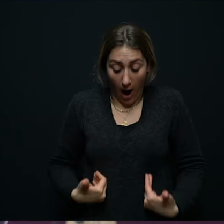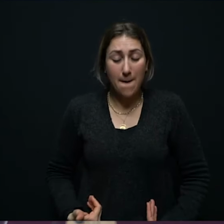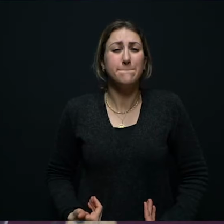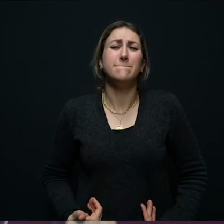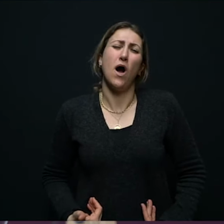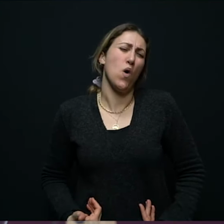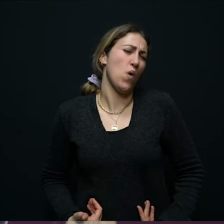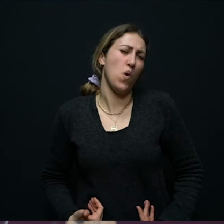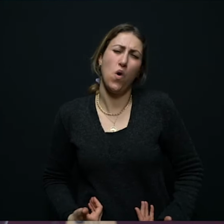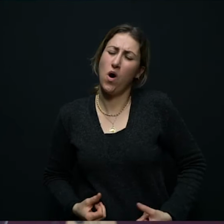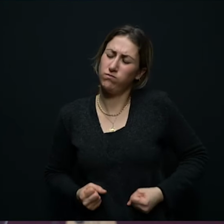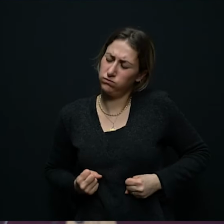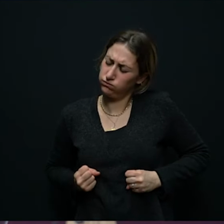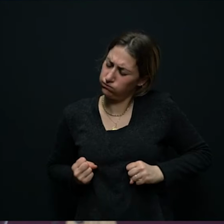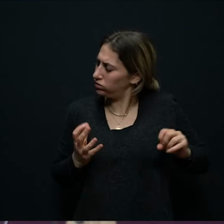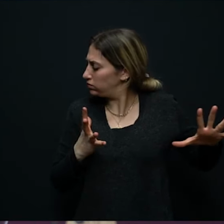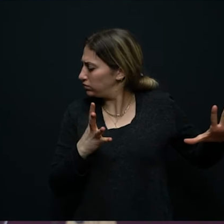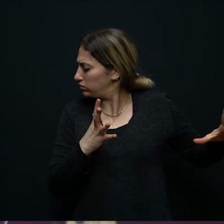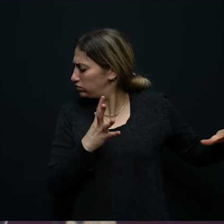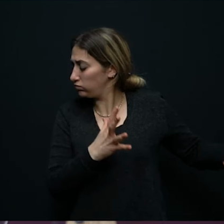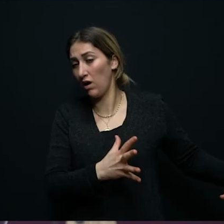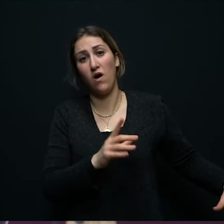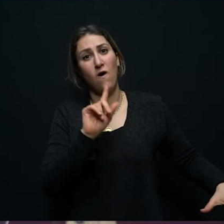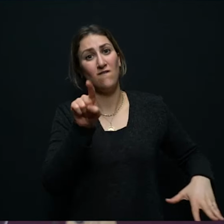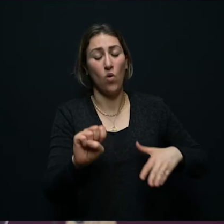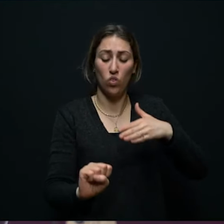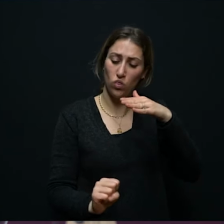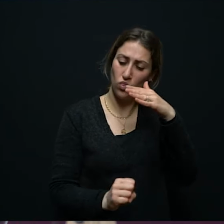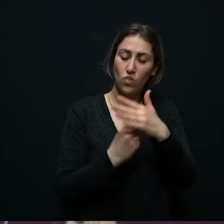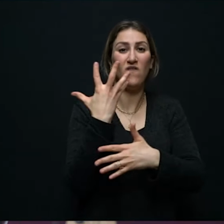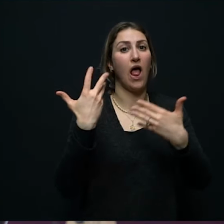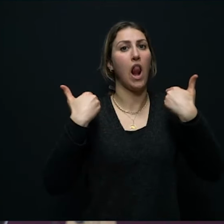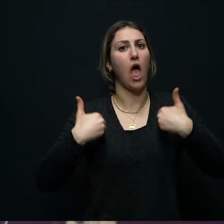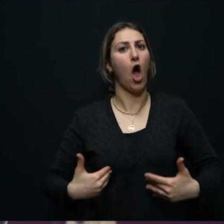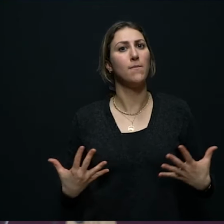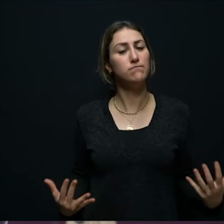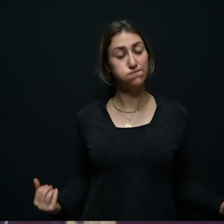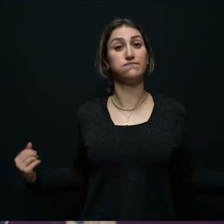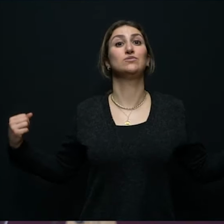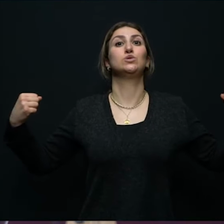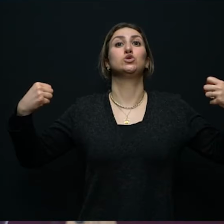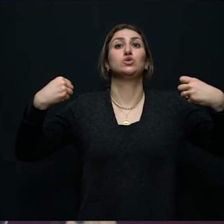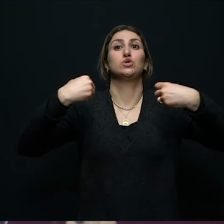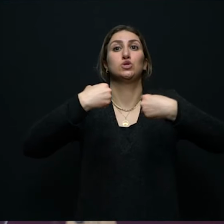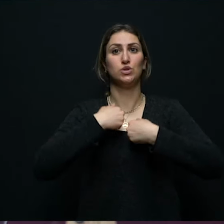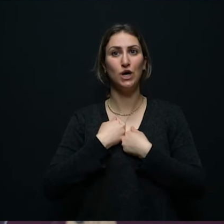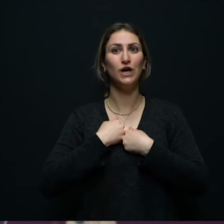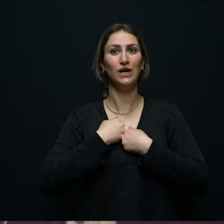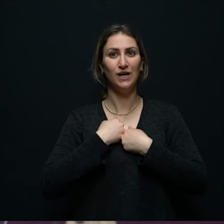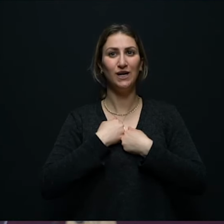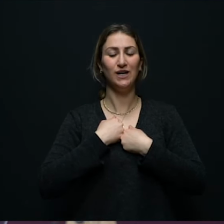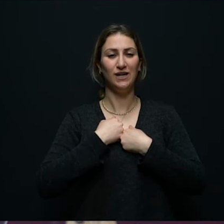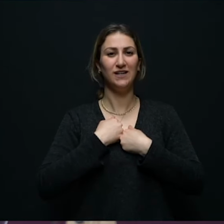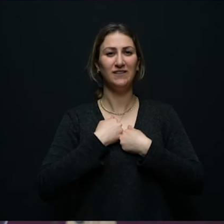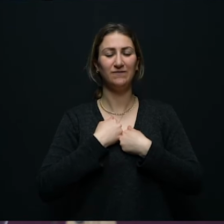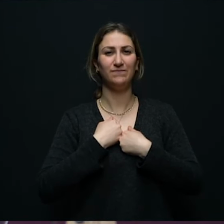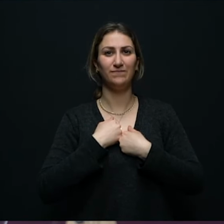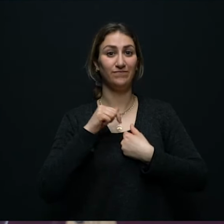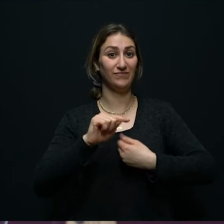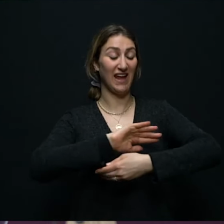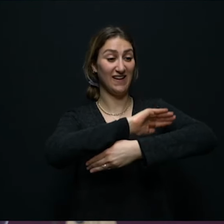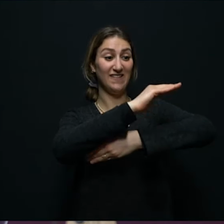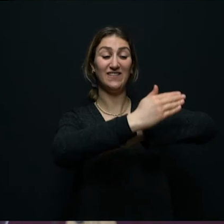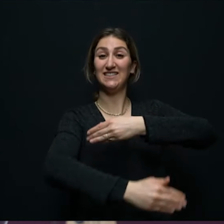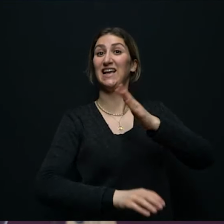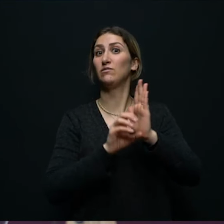à revêtir l'homme nouveau vous souvenez de ce texte probablement cédant ephésiens chapitre 4 juste